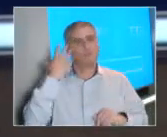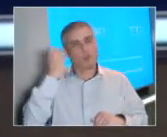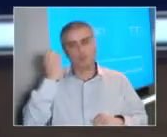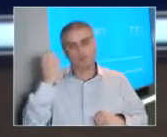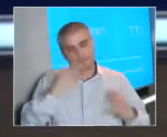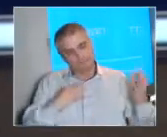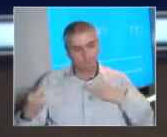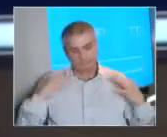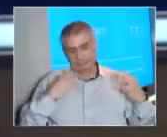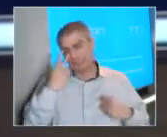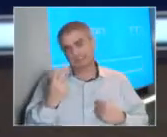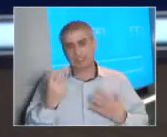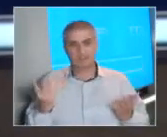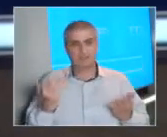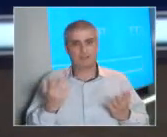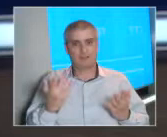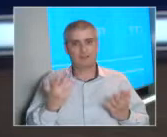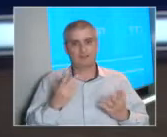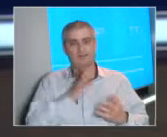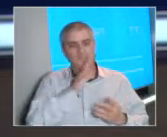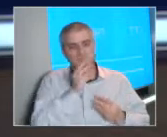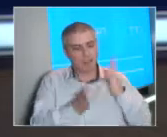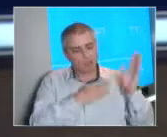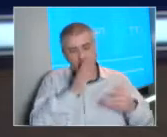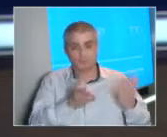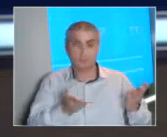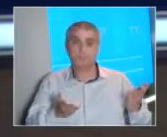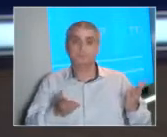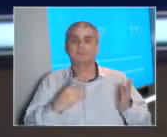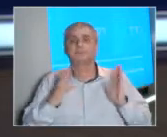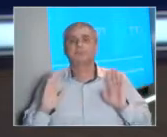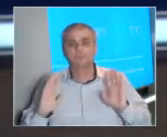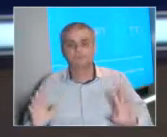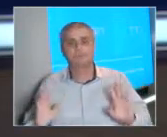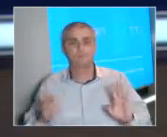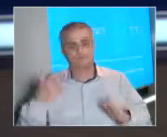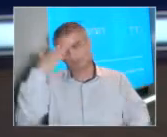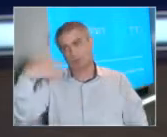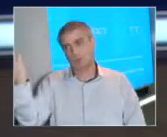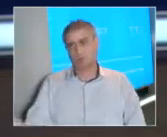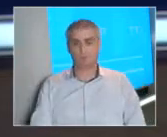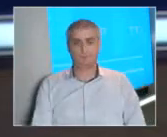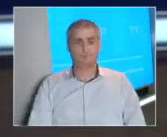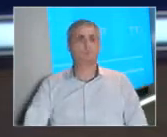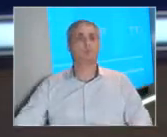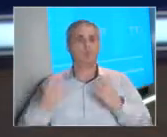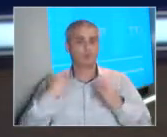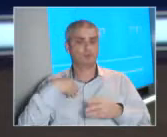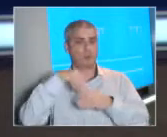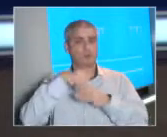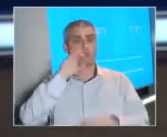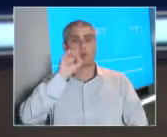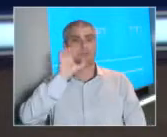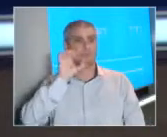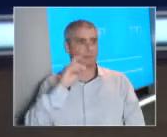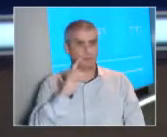אוהבים תמיד להסתכל גם על הקרחצן, כמו שאומרים את זה בפולנית. זה ידוע. זה טוב שאנחנו ב-OECD, כי